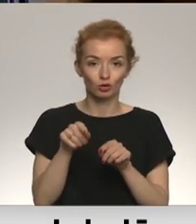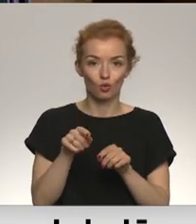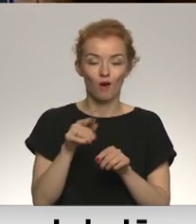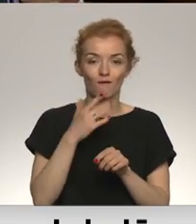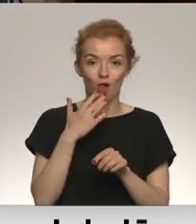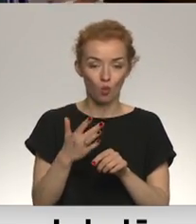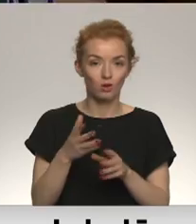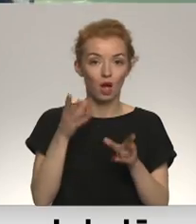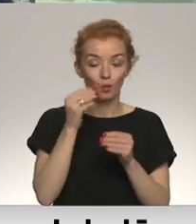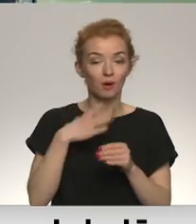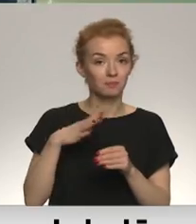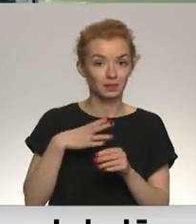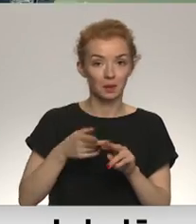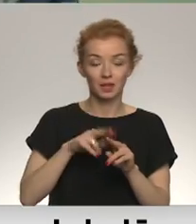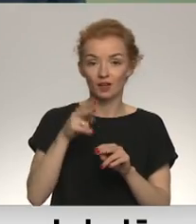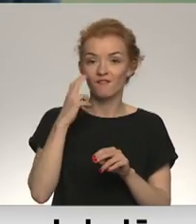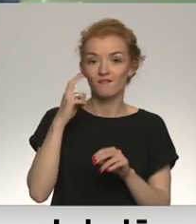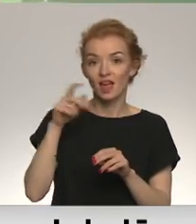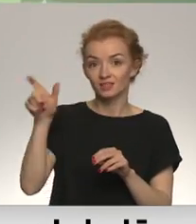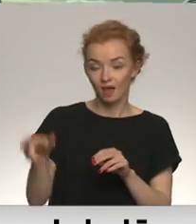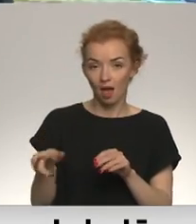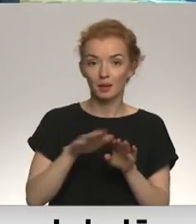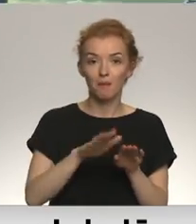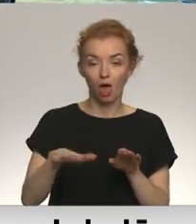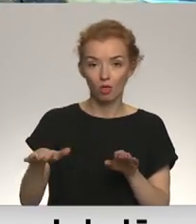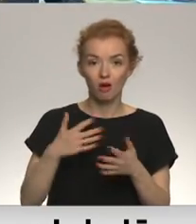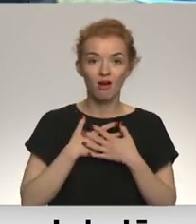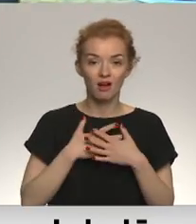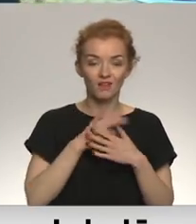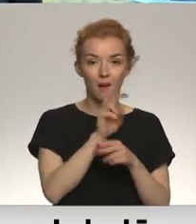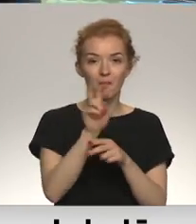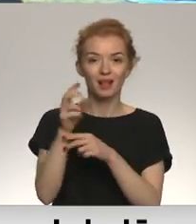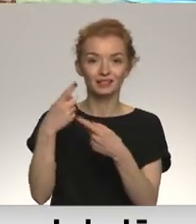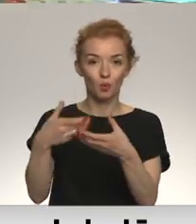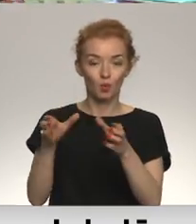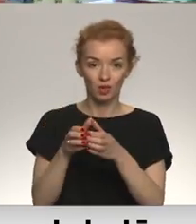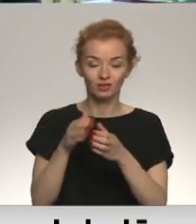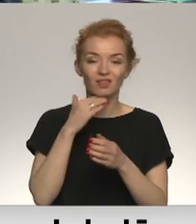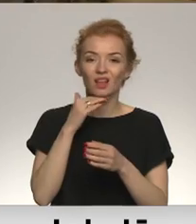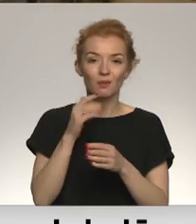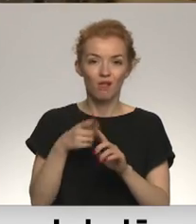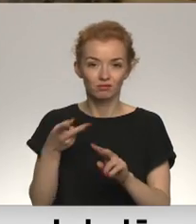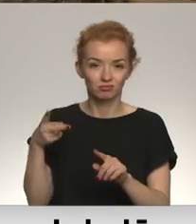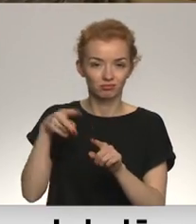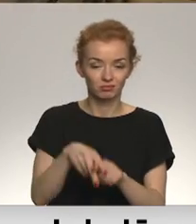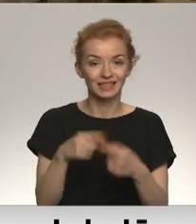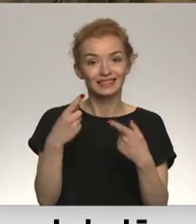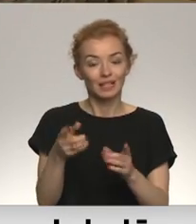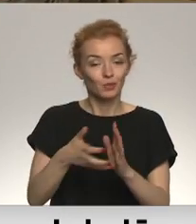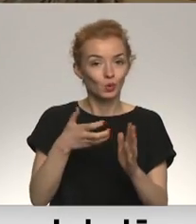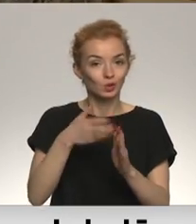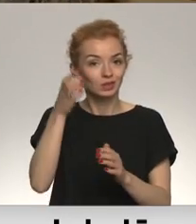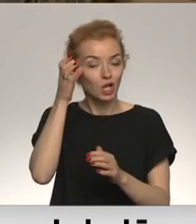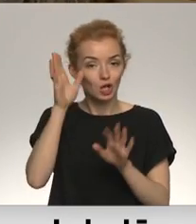ietekmē vairāki faktori. Ir vecāki, kas bērnus, kuri jau tā aktīvi apmeklē citus pulciņus, nevēlas pārslogot, citiem trūkst zināšanu